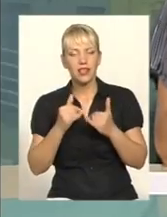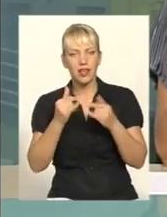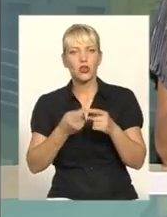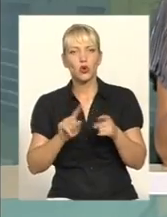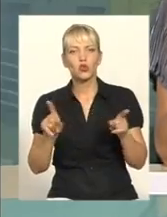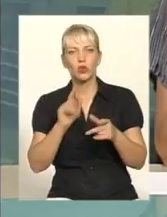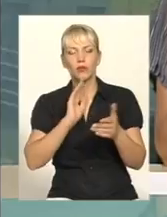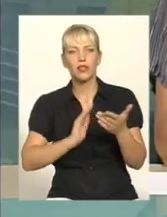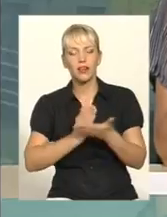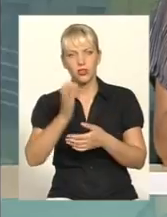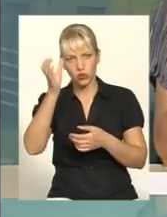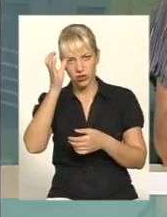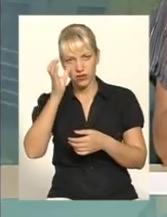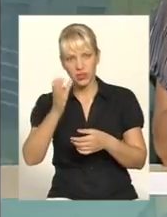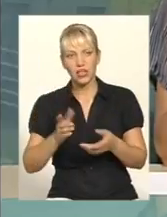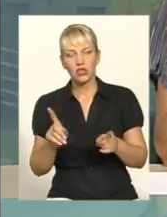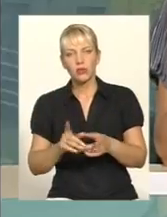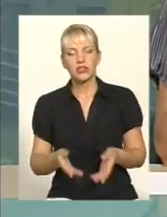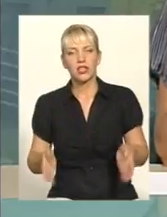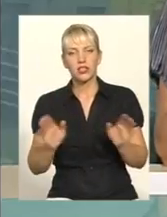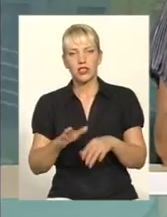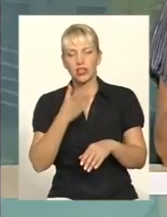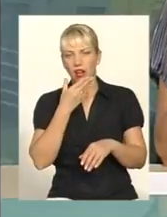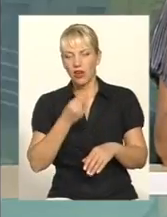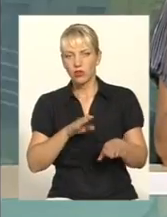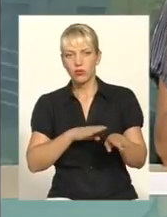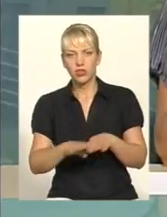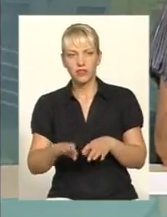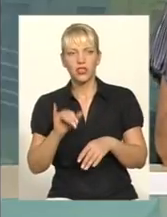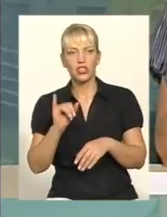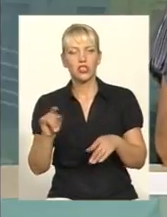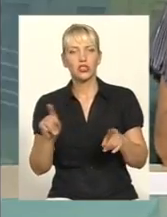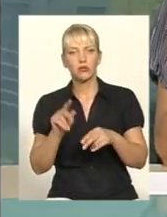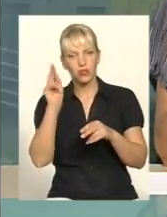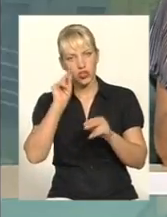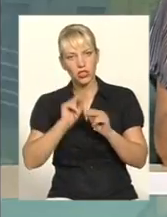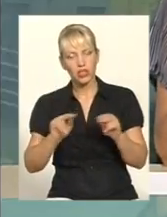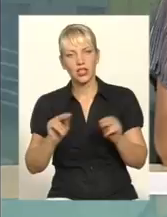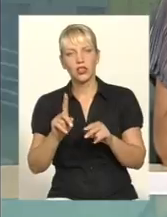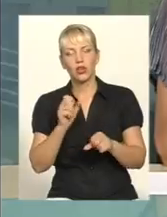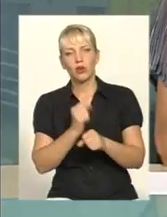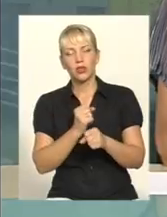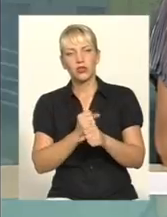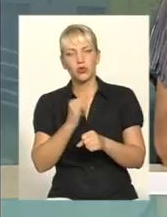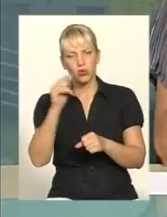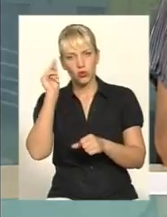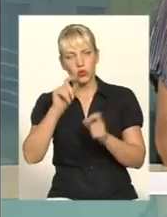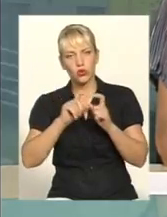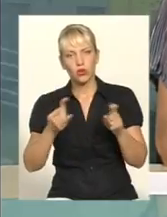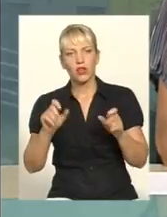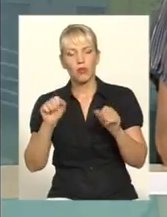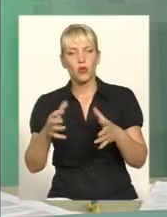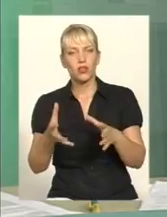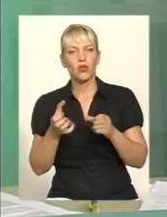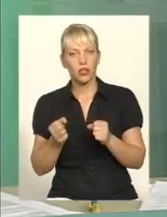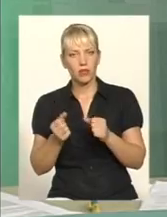власне, за що ми боремося, залишалася на достойному рівні. І вчителі, які працюють в тих школах, могли отримувати